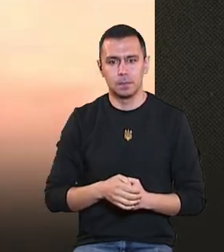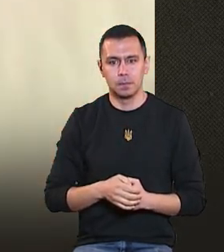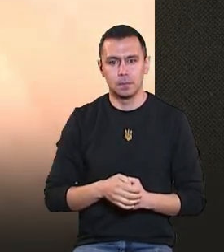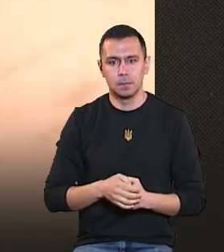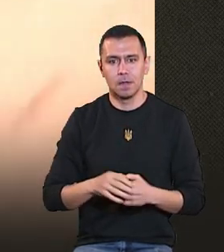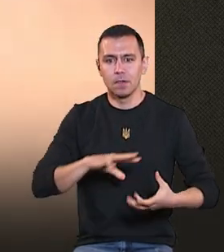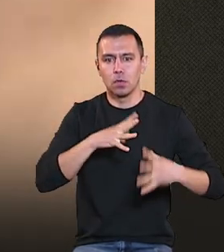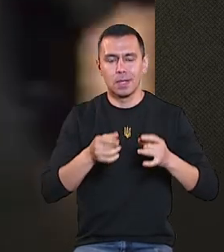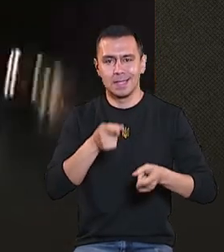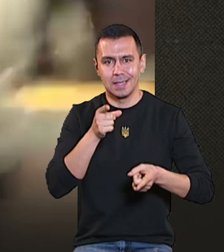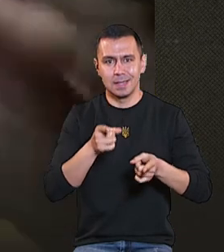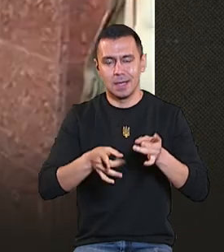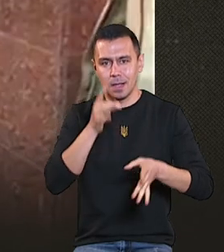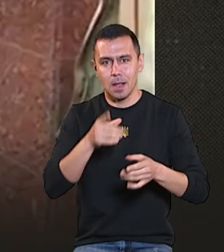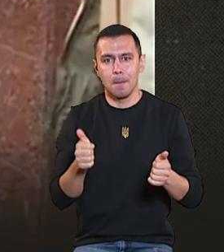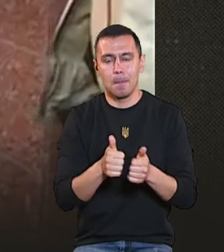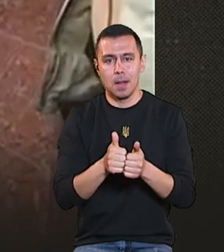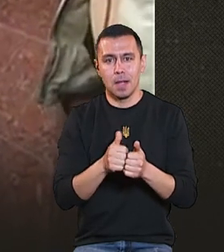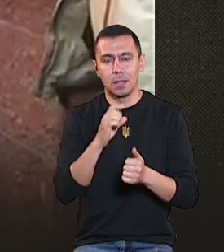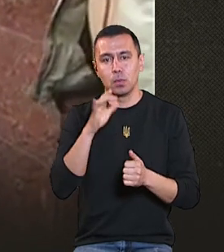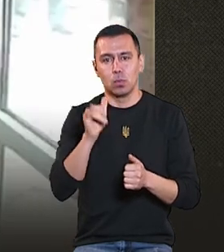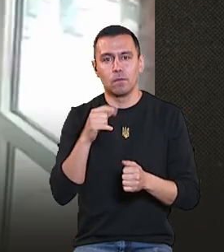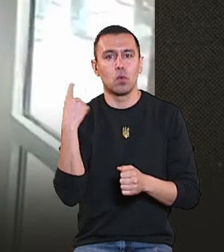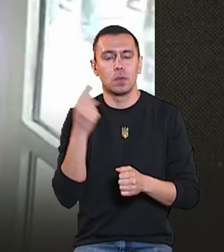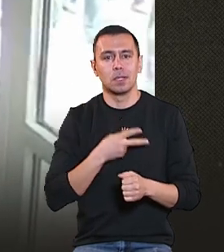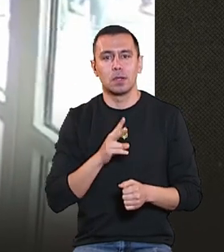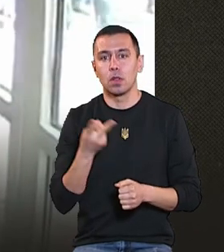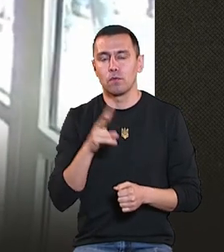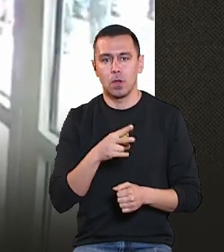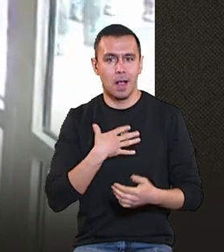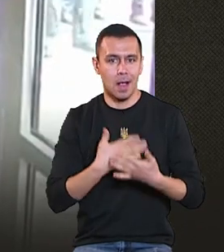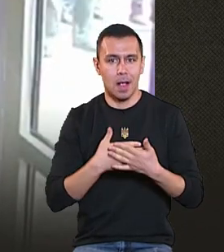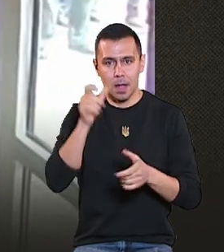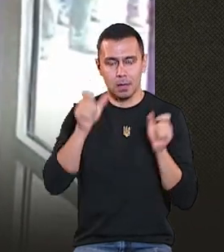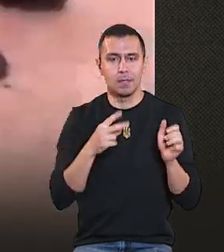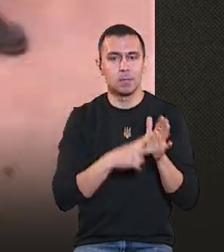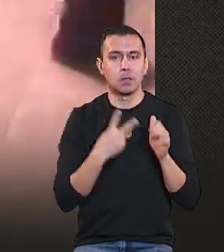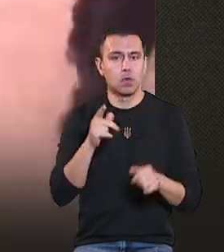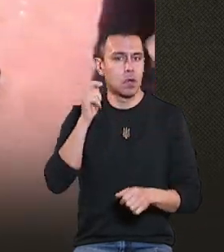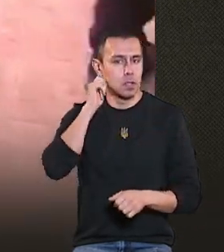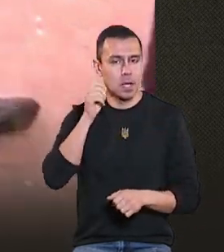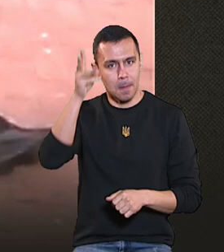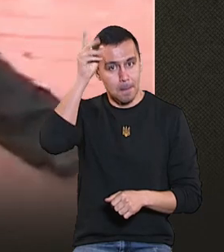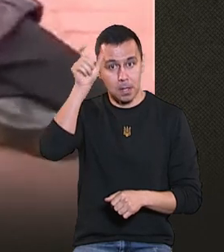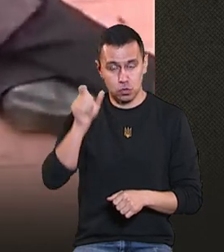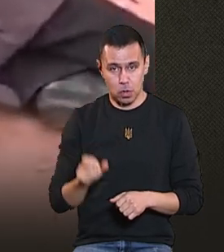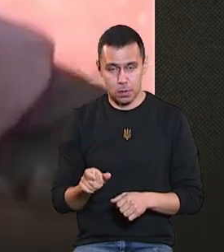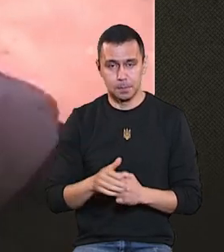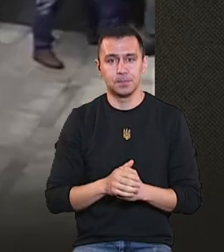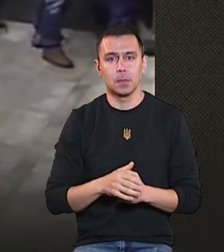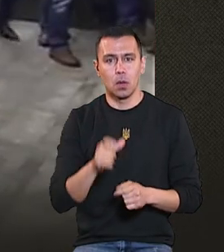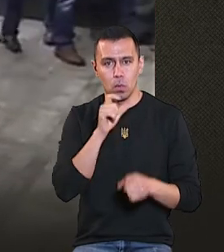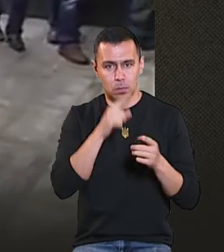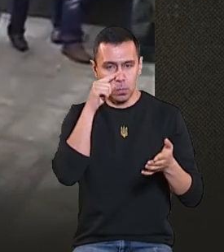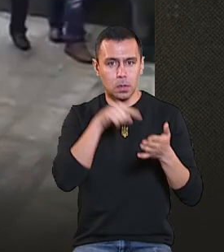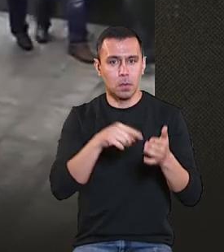У результаті стрілянини під стінами управління СБУ в області загинули двоє активістів. 72-річна хмельничанка Людмила Шеремет, куля